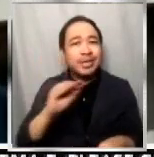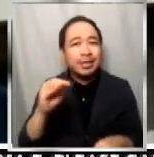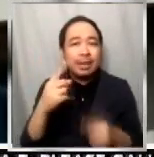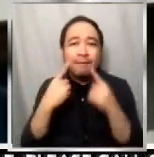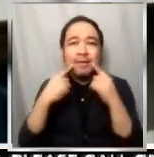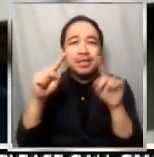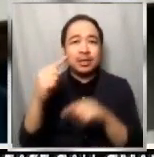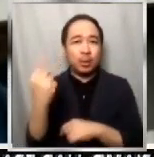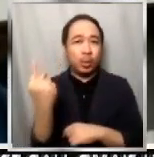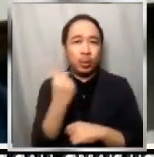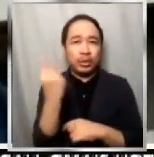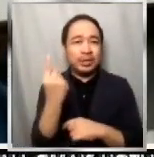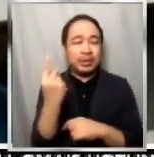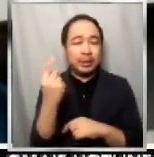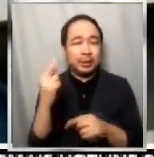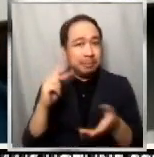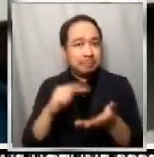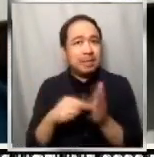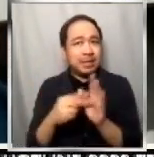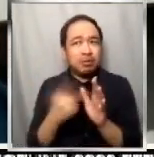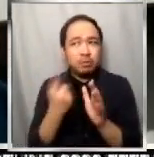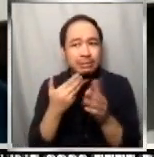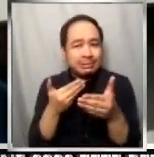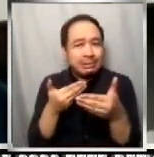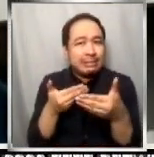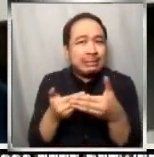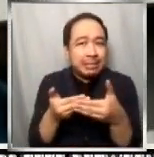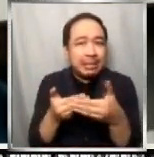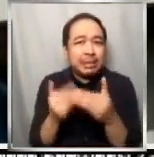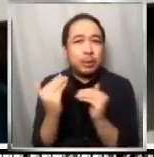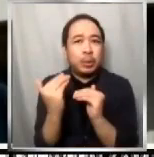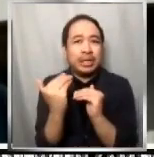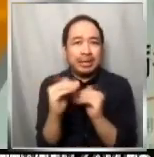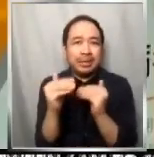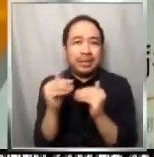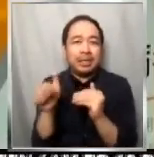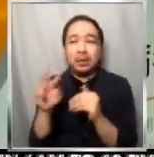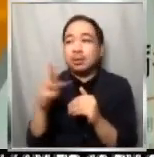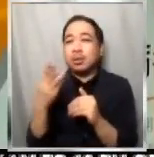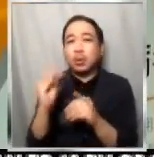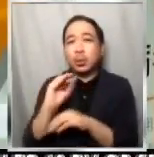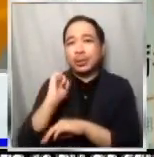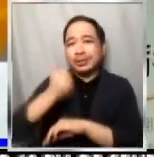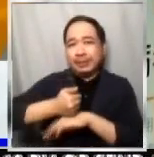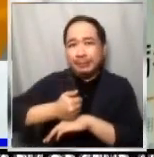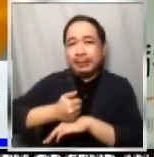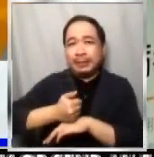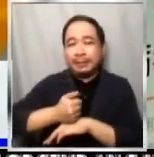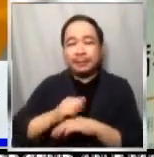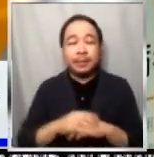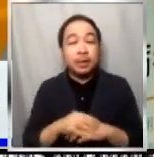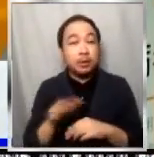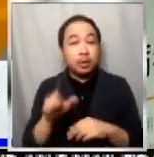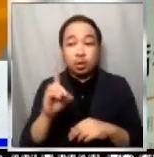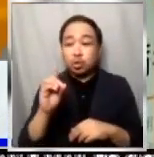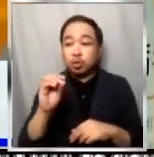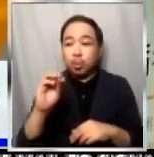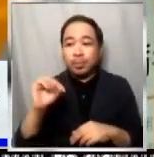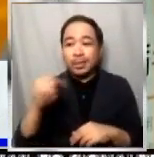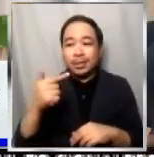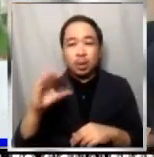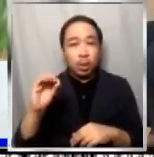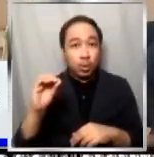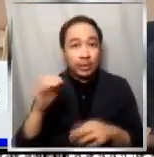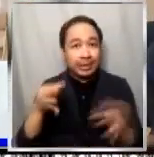talagang malapit na malapit dun sa limit na sinet ng WHO. Ayon kay Domingo, sa ngayon ay rekomendado ang